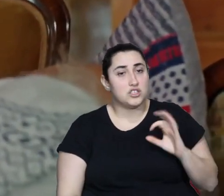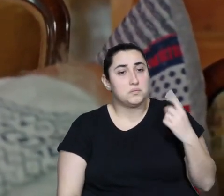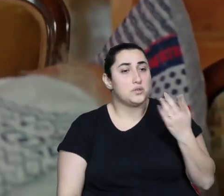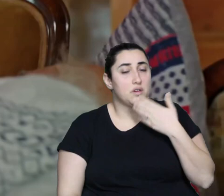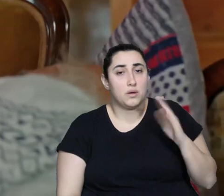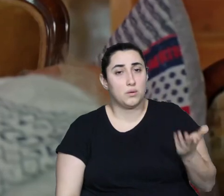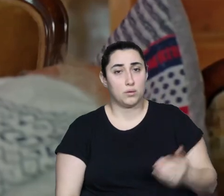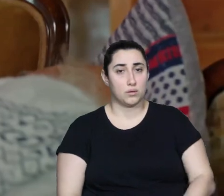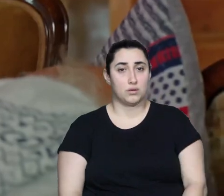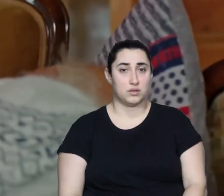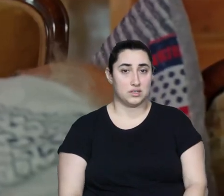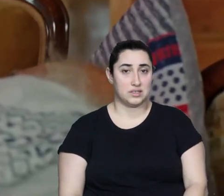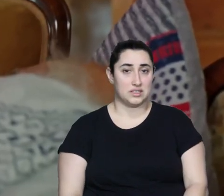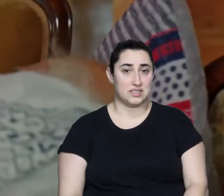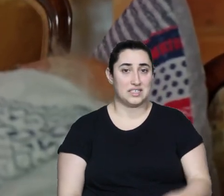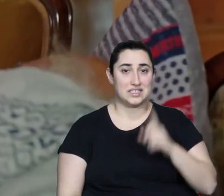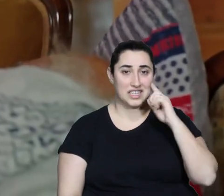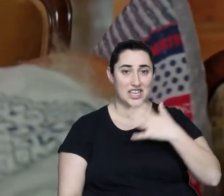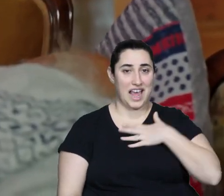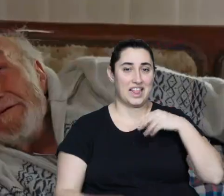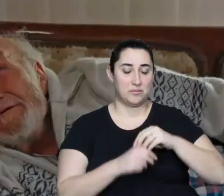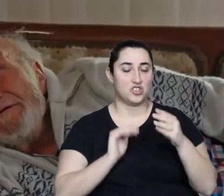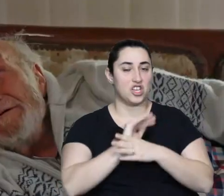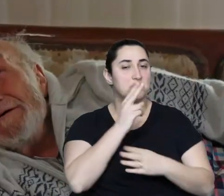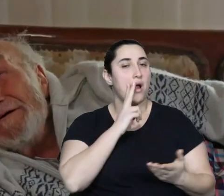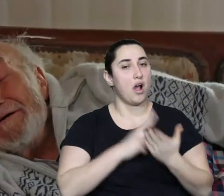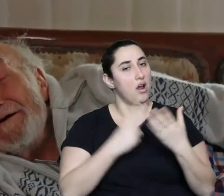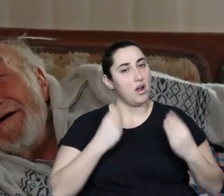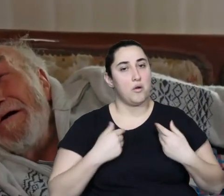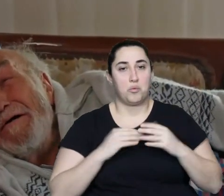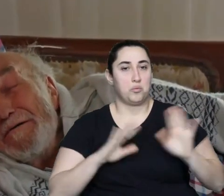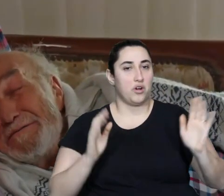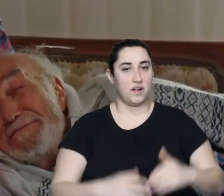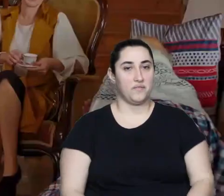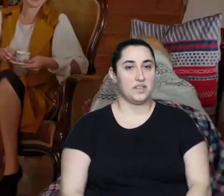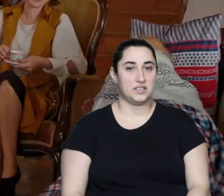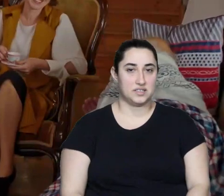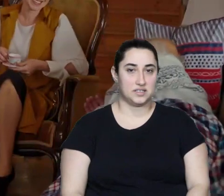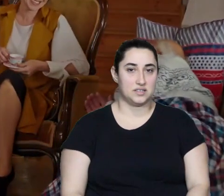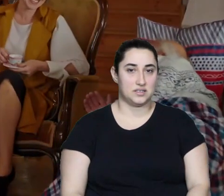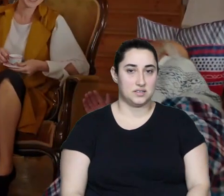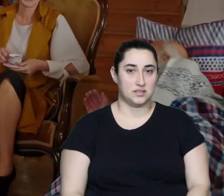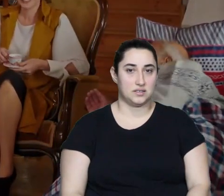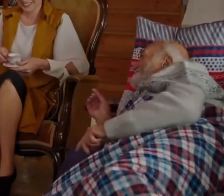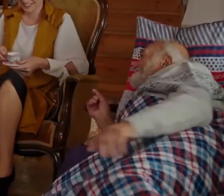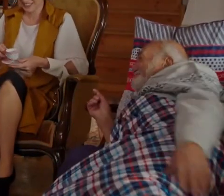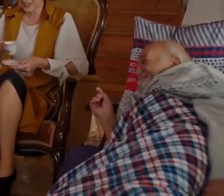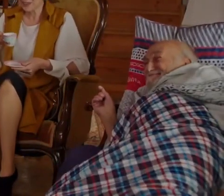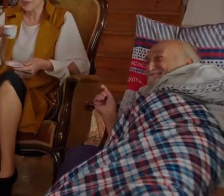Hiçbir şey yok aslında. Sadece kendim için yaşamaya karar verdim. O kadar işte.